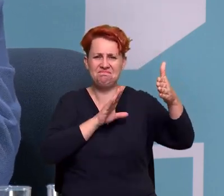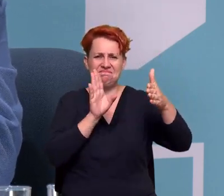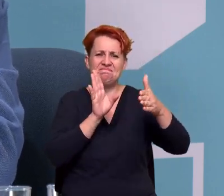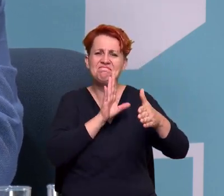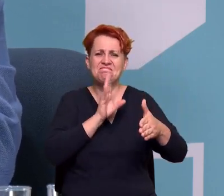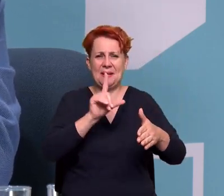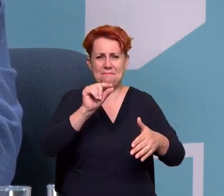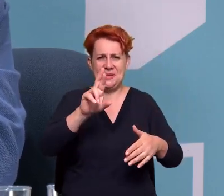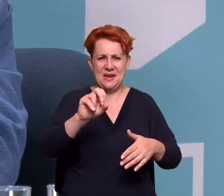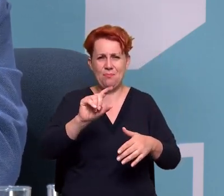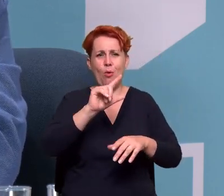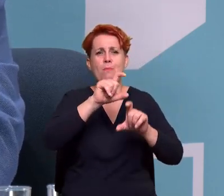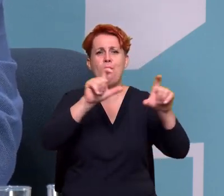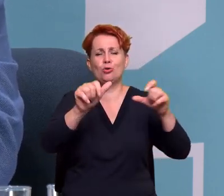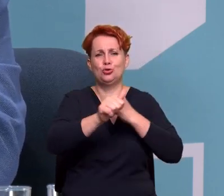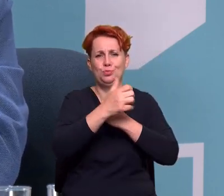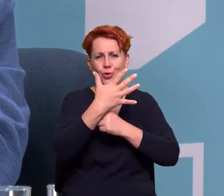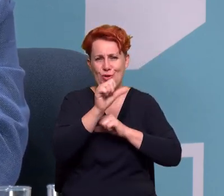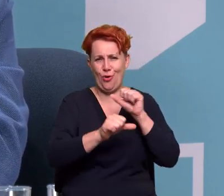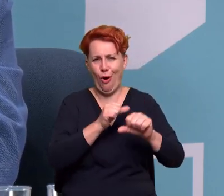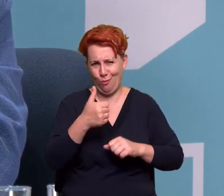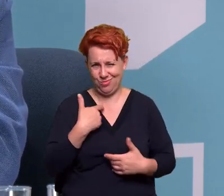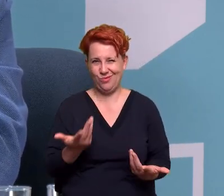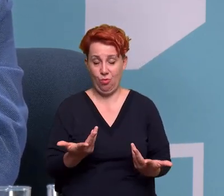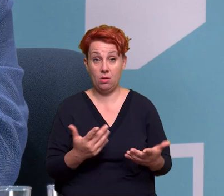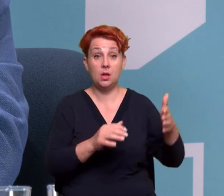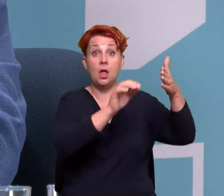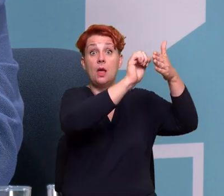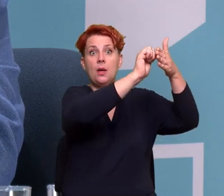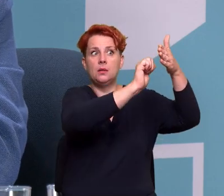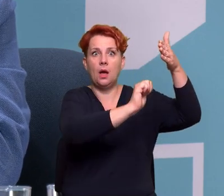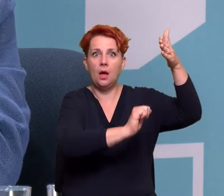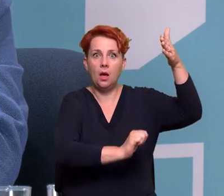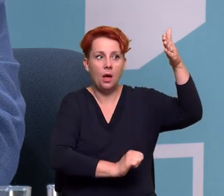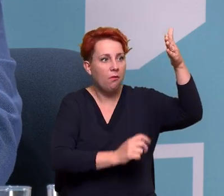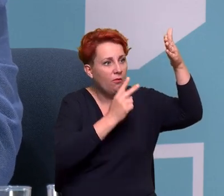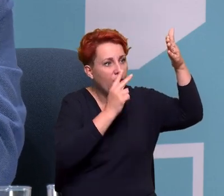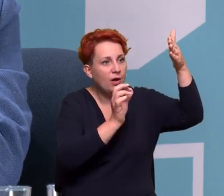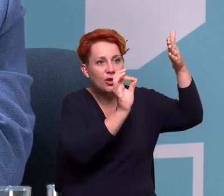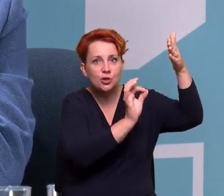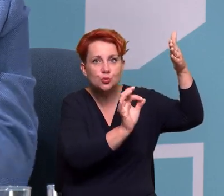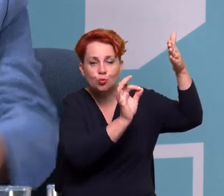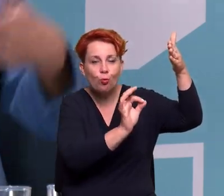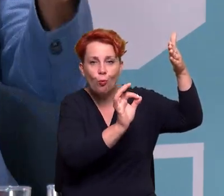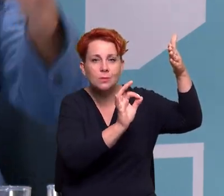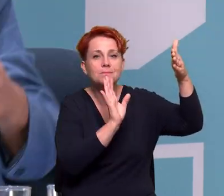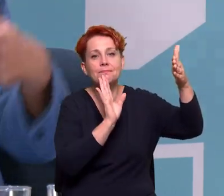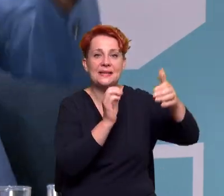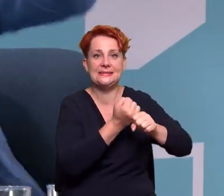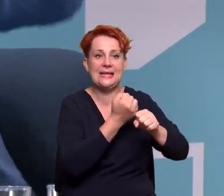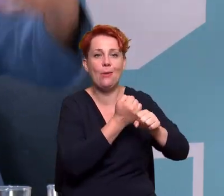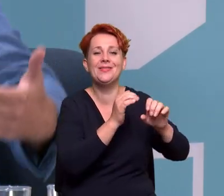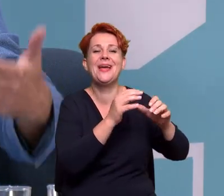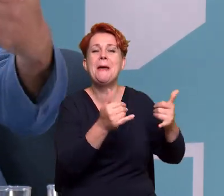tapeta, blok był z 65 roku. Zdarłem i pod tą tapetą były rysunki naskalne, czy